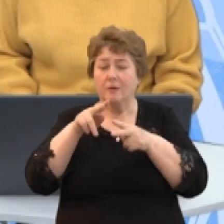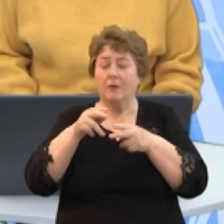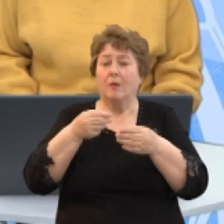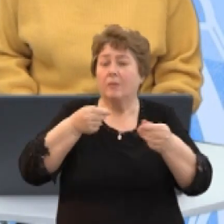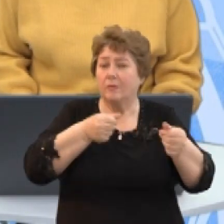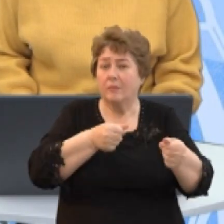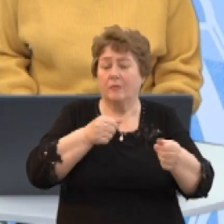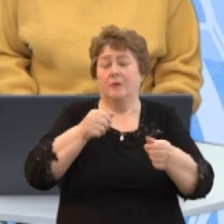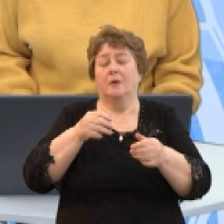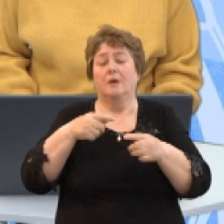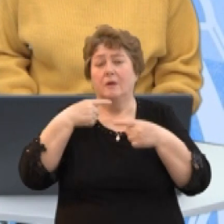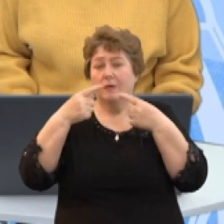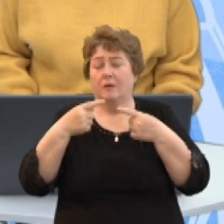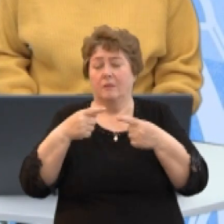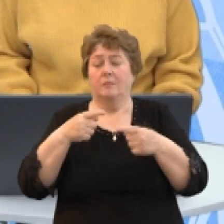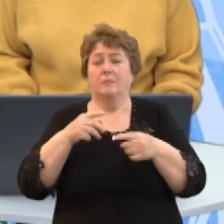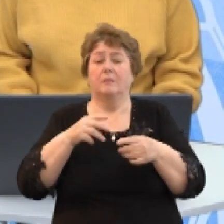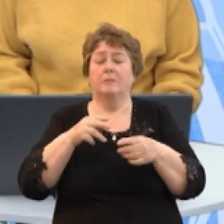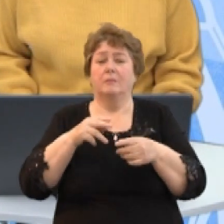определения в речи